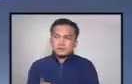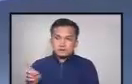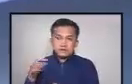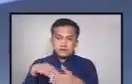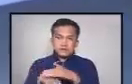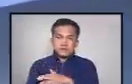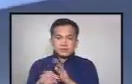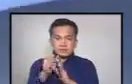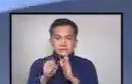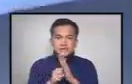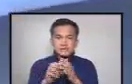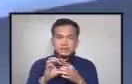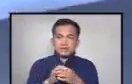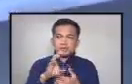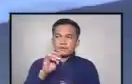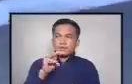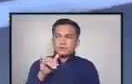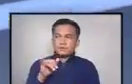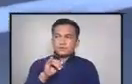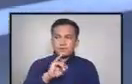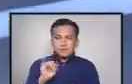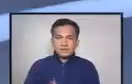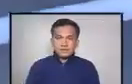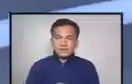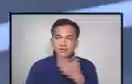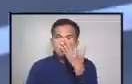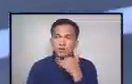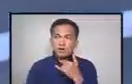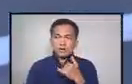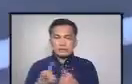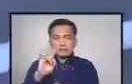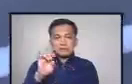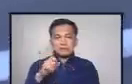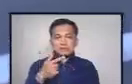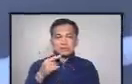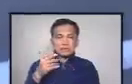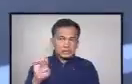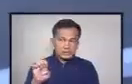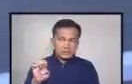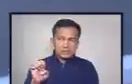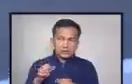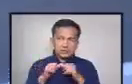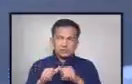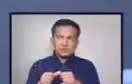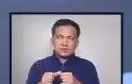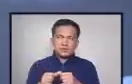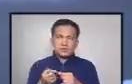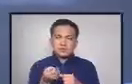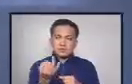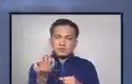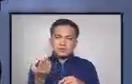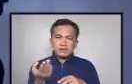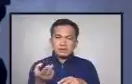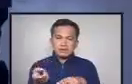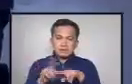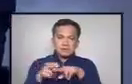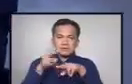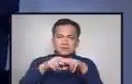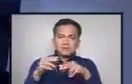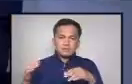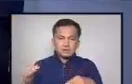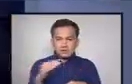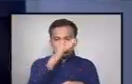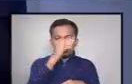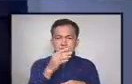Isinailalim sa state of calamity ang Iligan City dahil sa dengue. Tuloy rin ang pagtaas ng kaso ng sakit sa buong